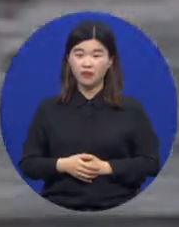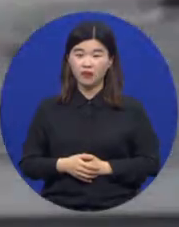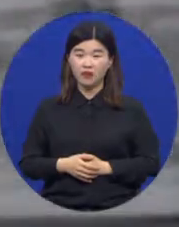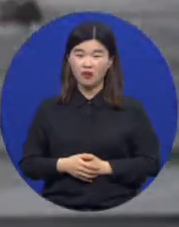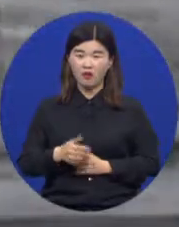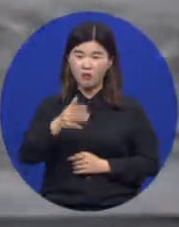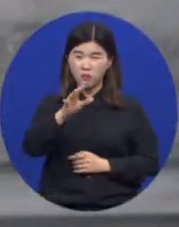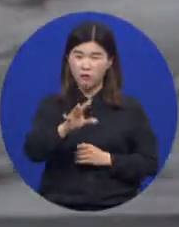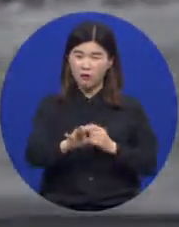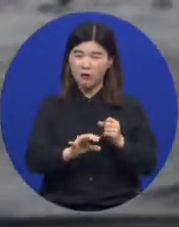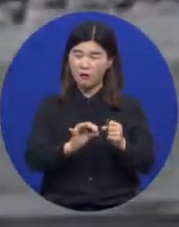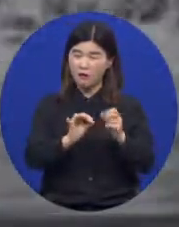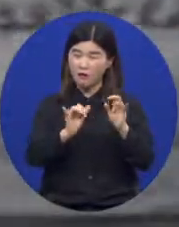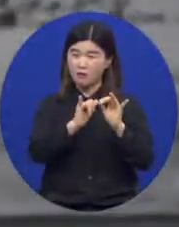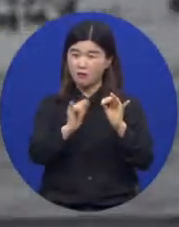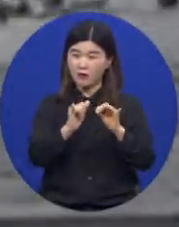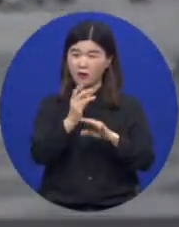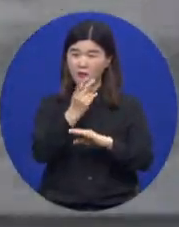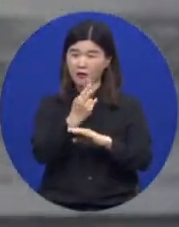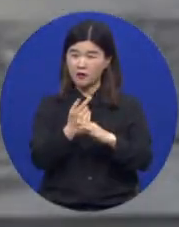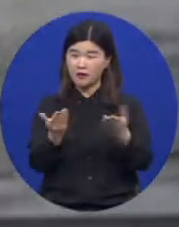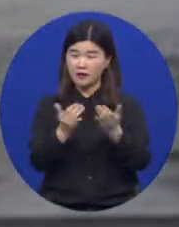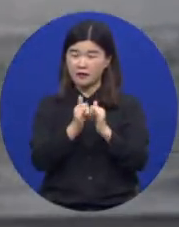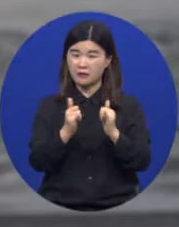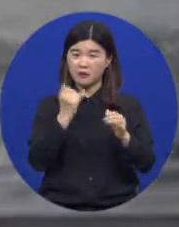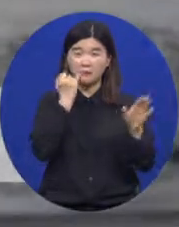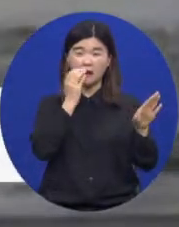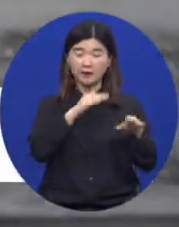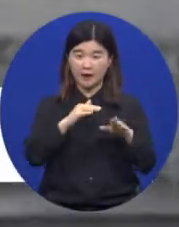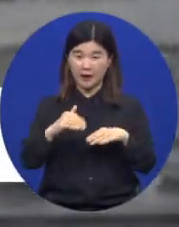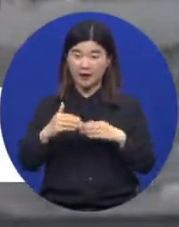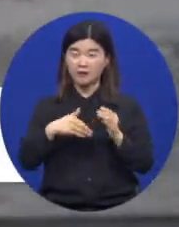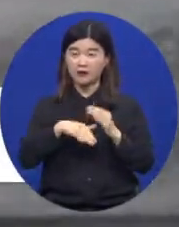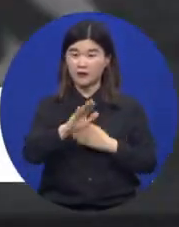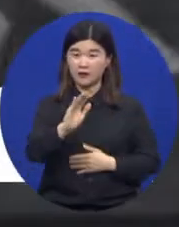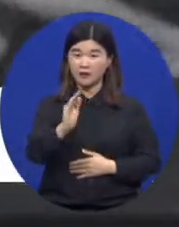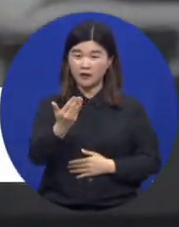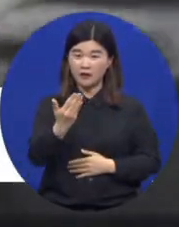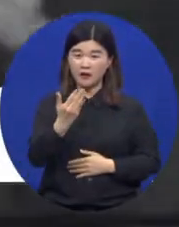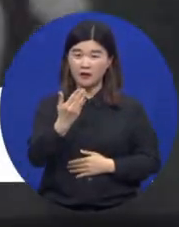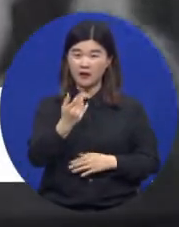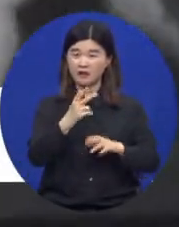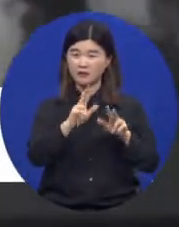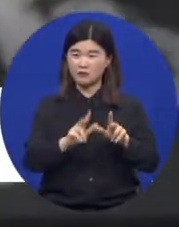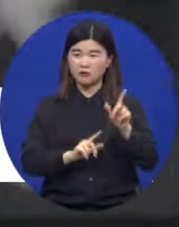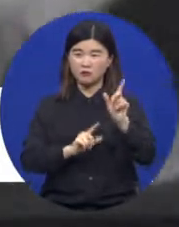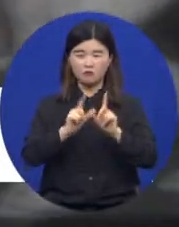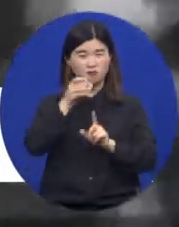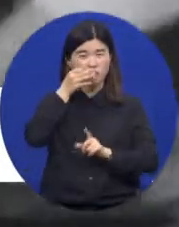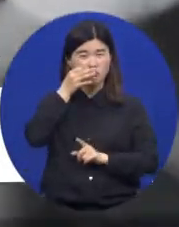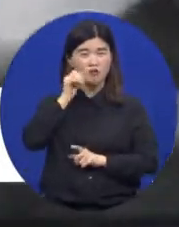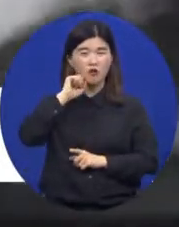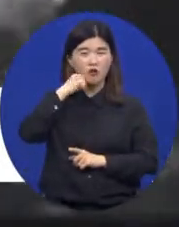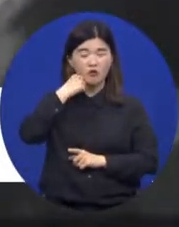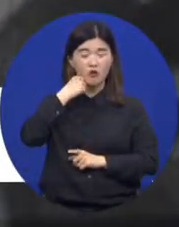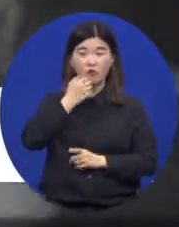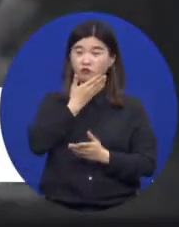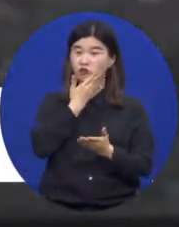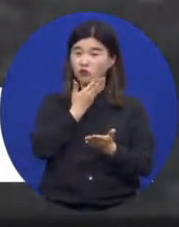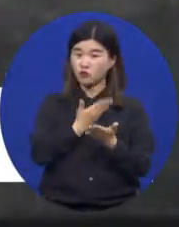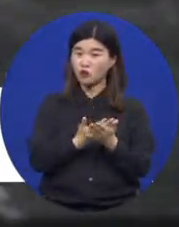수백 명의 해녀들이 물질을 하기 위해 바다로 나섭니다. 해녀 수가 줄어 지금은 볼 수 없는 진기한